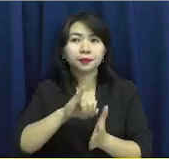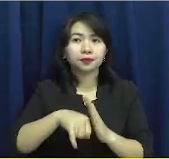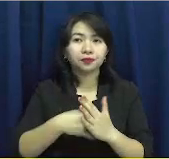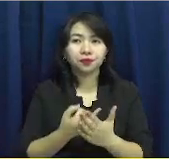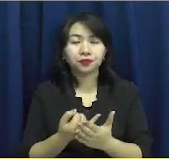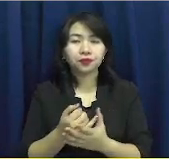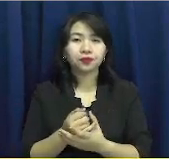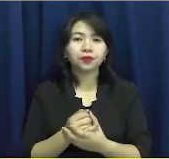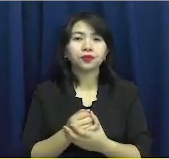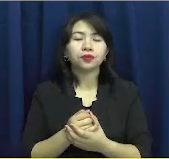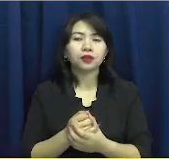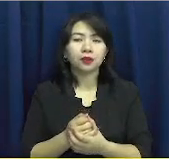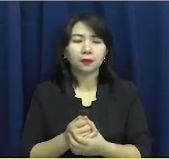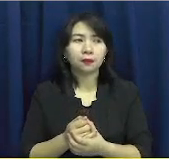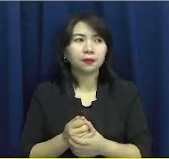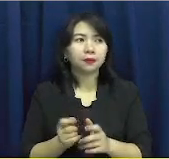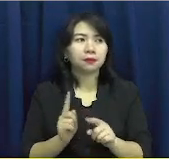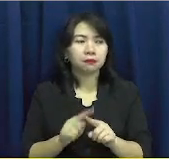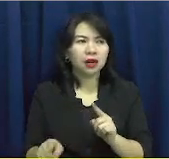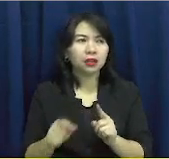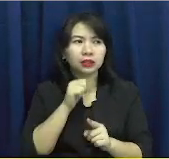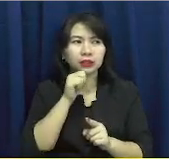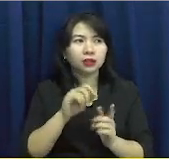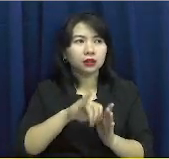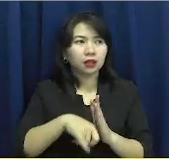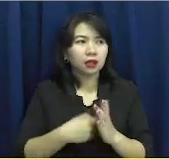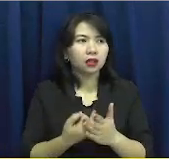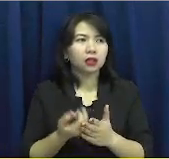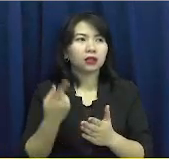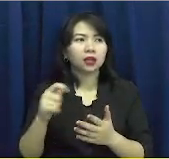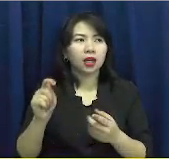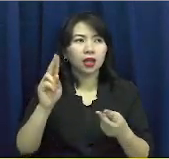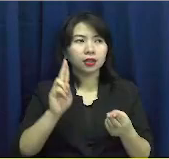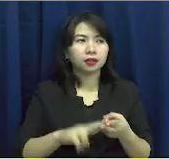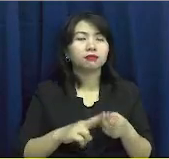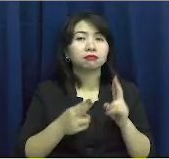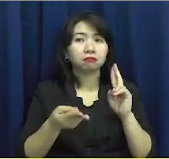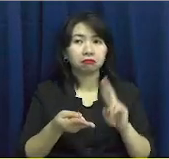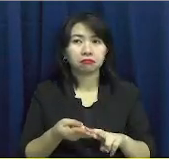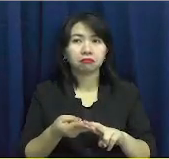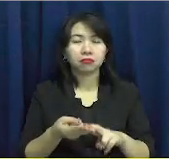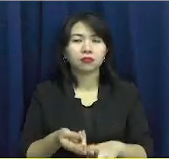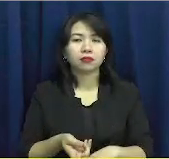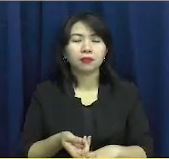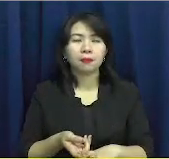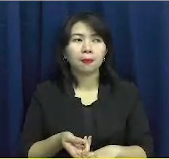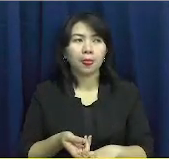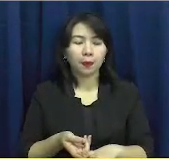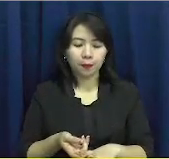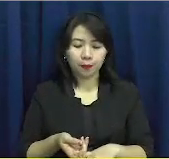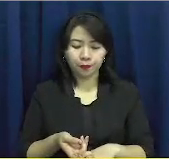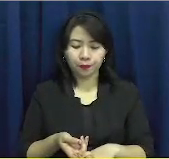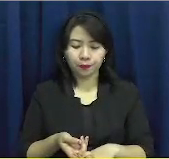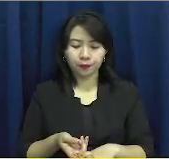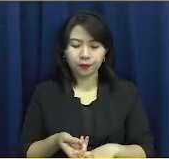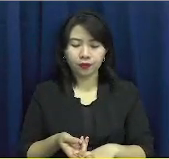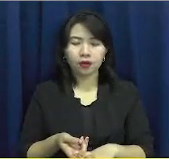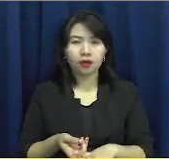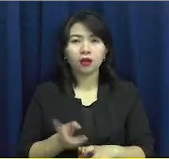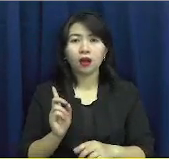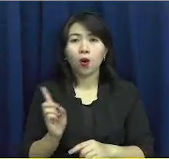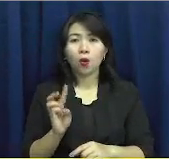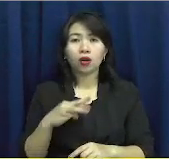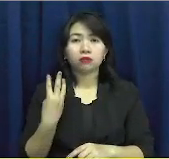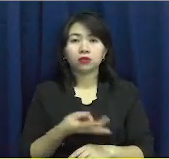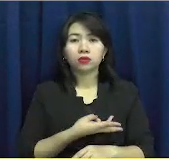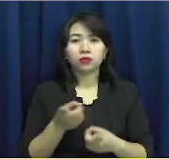the quality of the growth but not just the numbers. You see, the quantity. You see, aanhin po natin yung